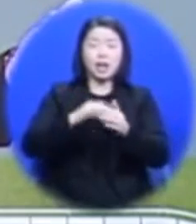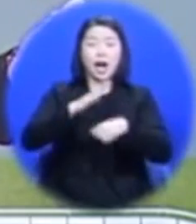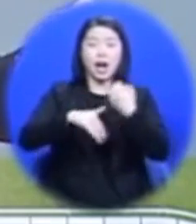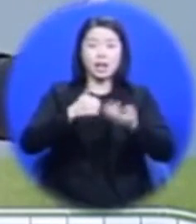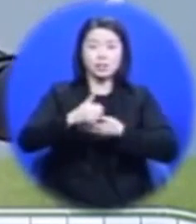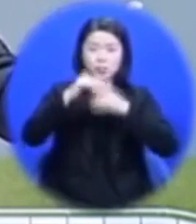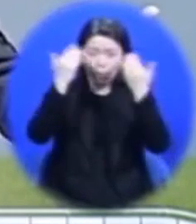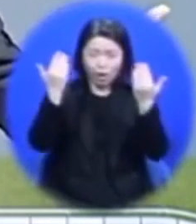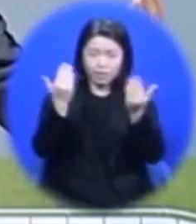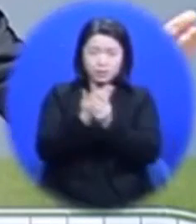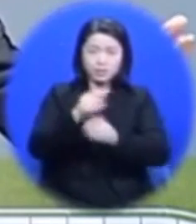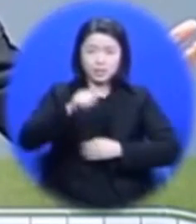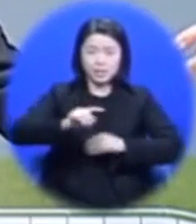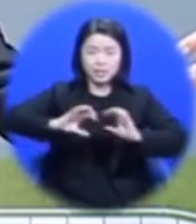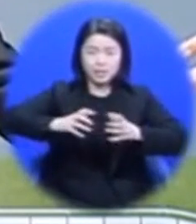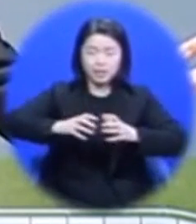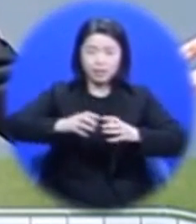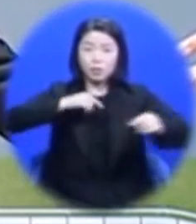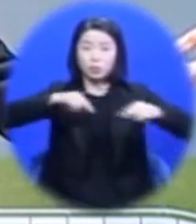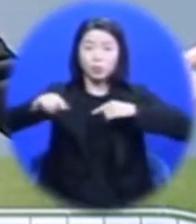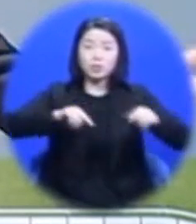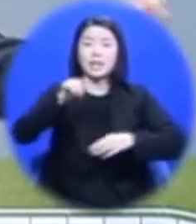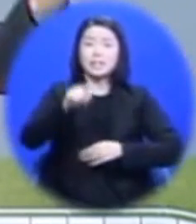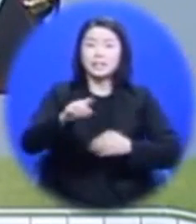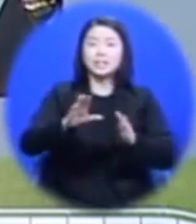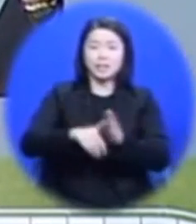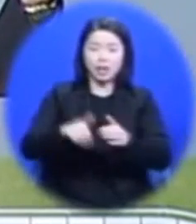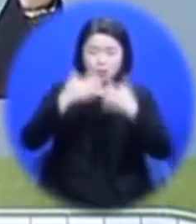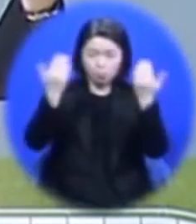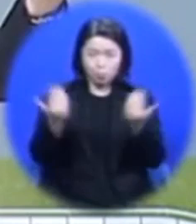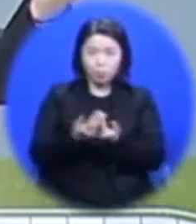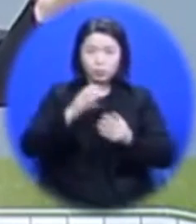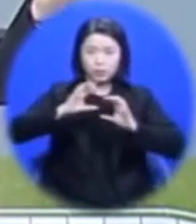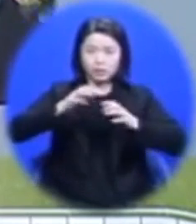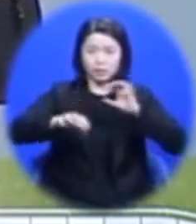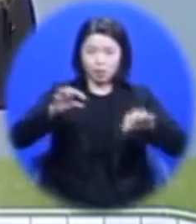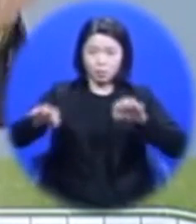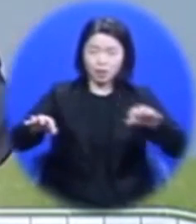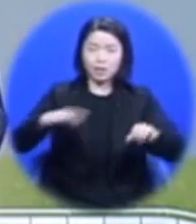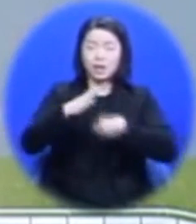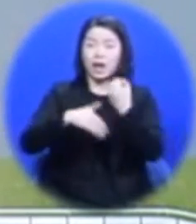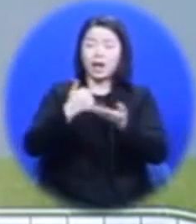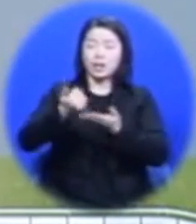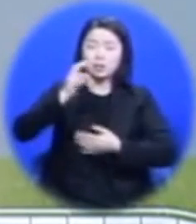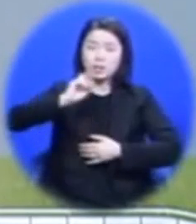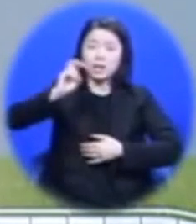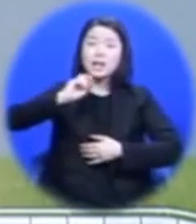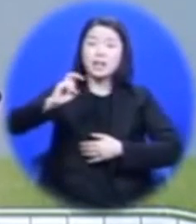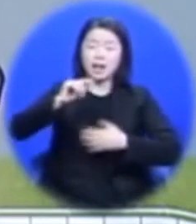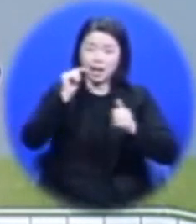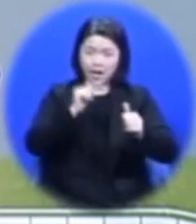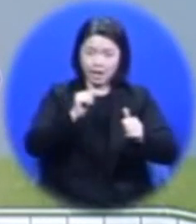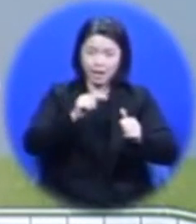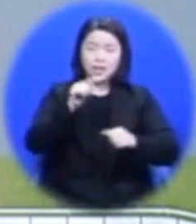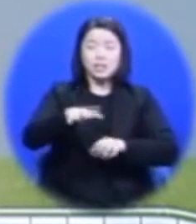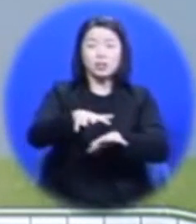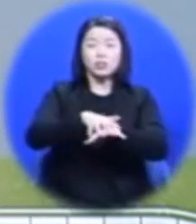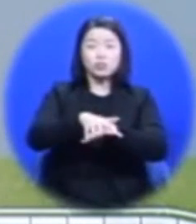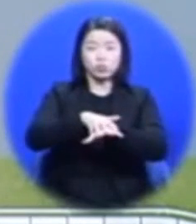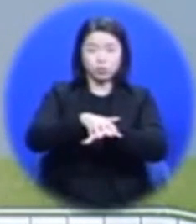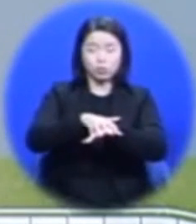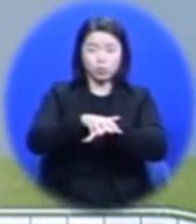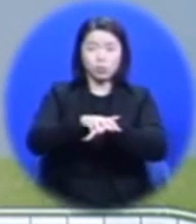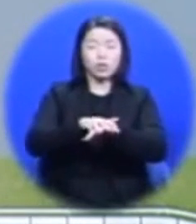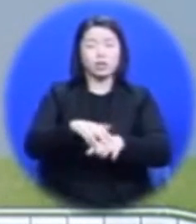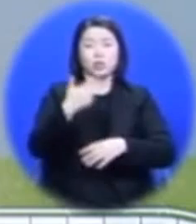세상을 통치하실 그때에 모든 열방들이 하나님을 찬양하라고 하는 그런 구조로 이